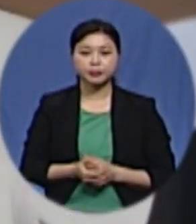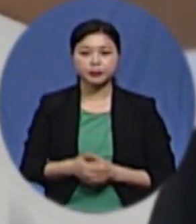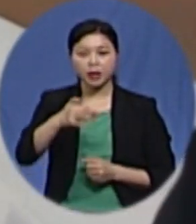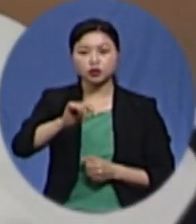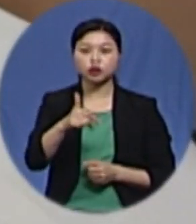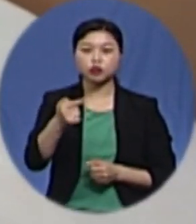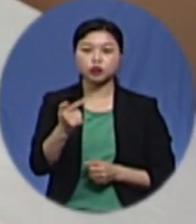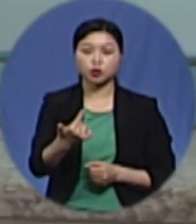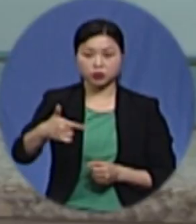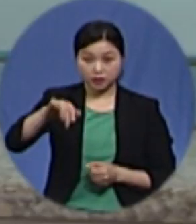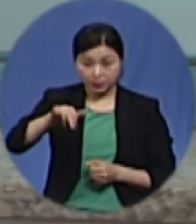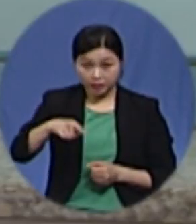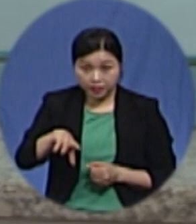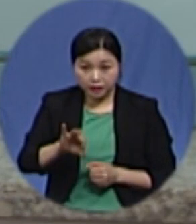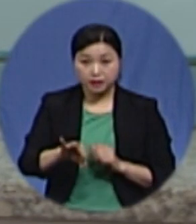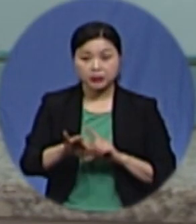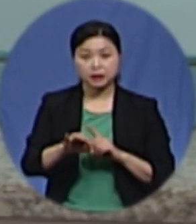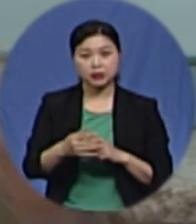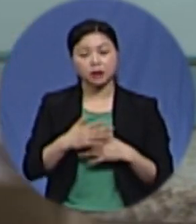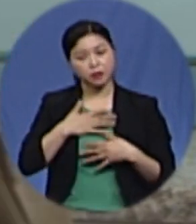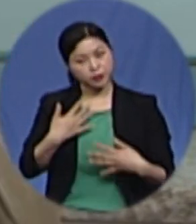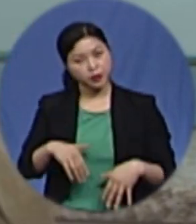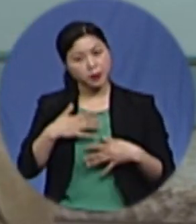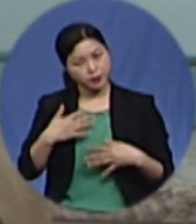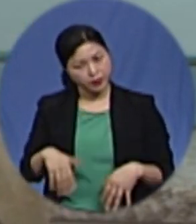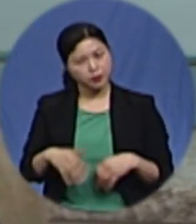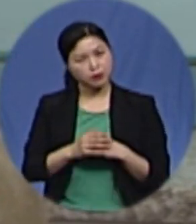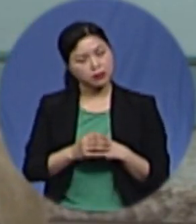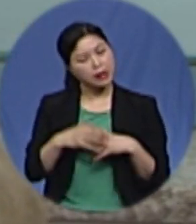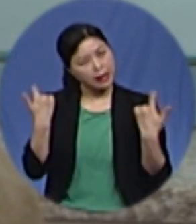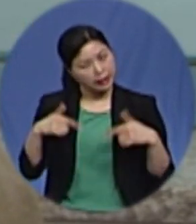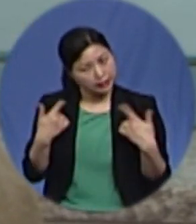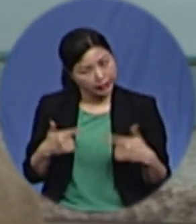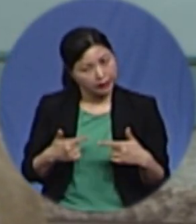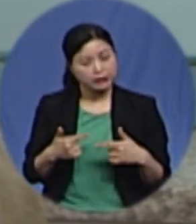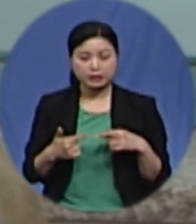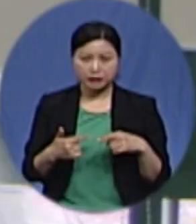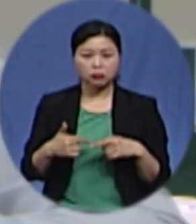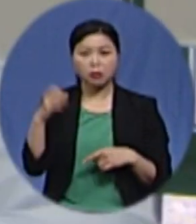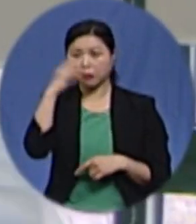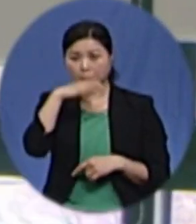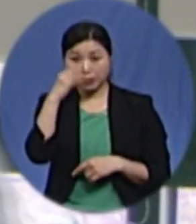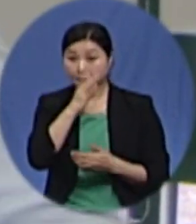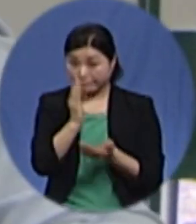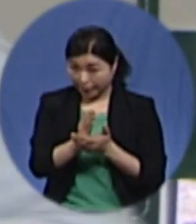충곤증이라고 생각하거나 그냥 몸이 피곤한 거겠지라고 생각하며 쉽게 넘기지